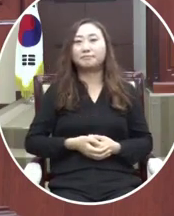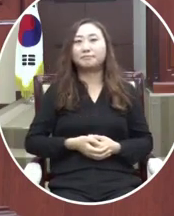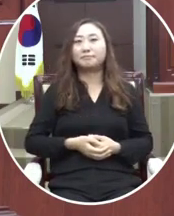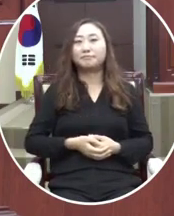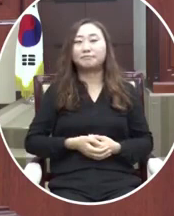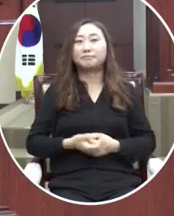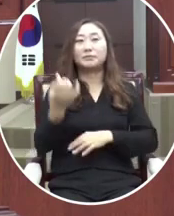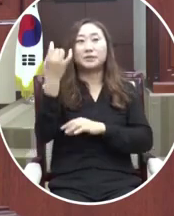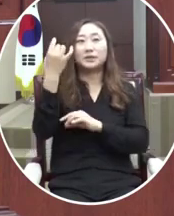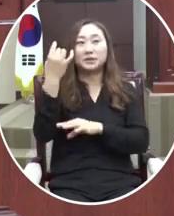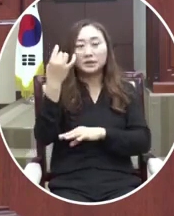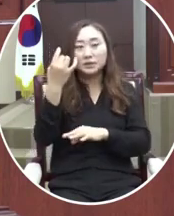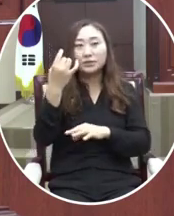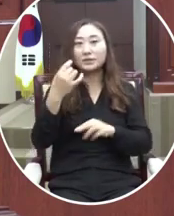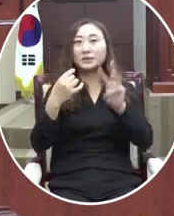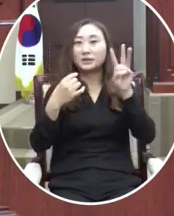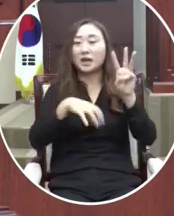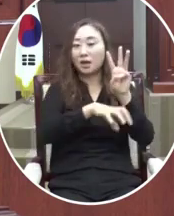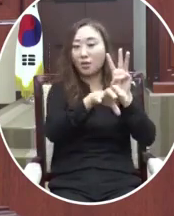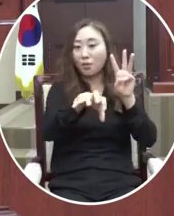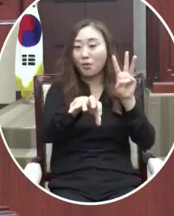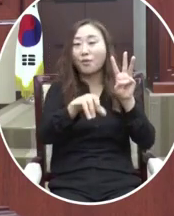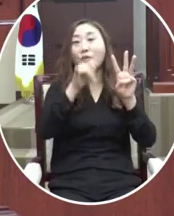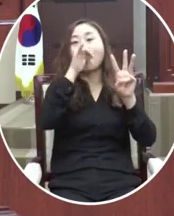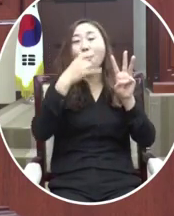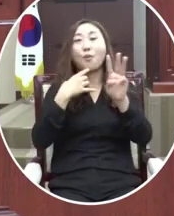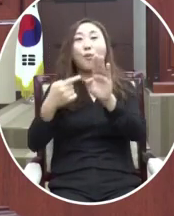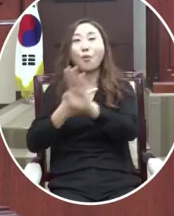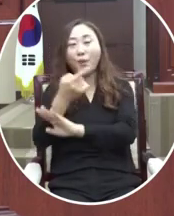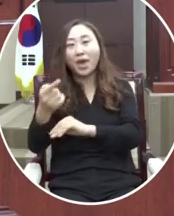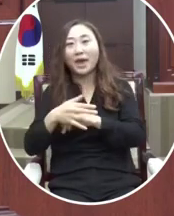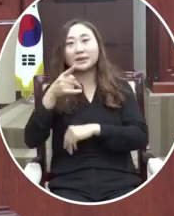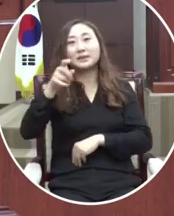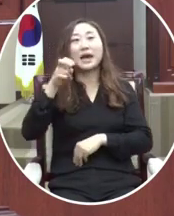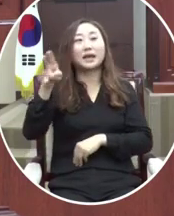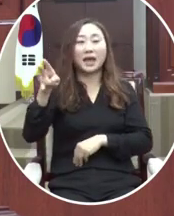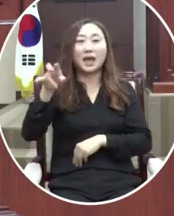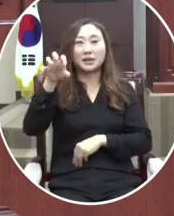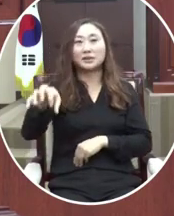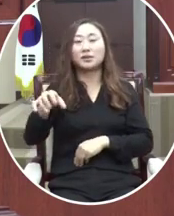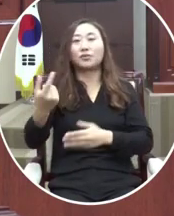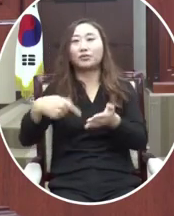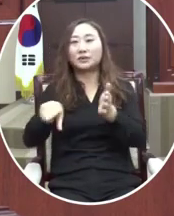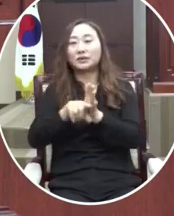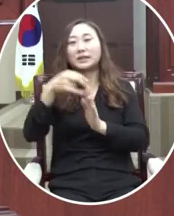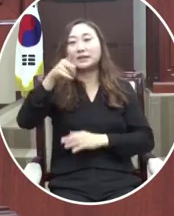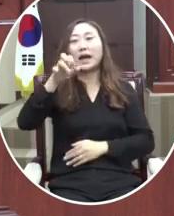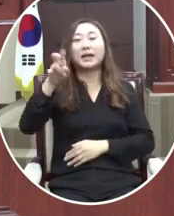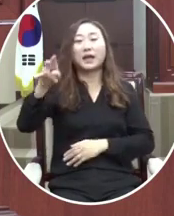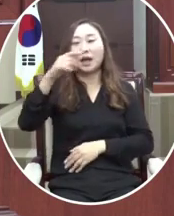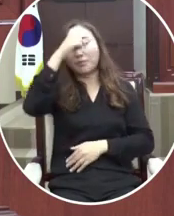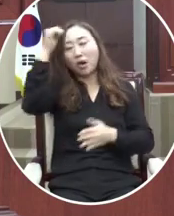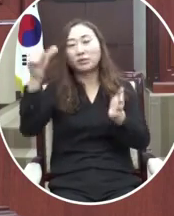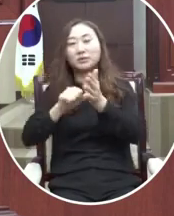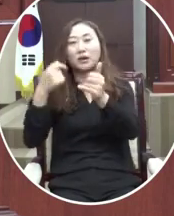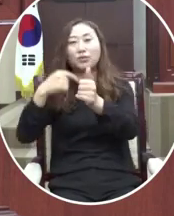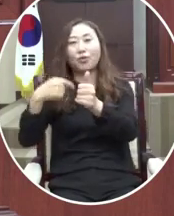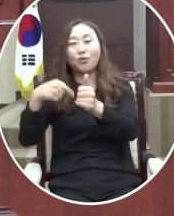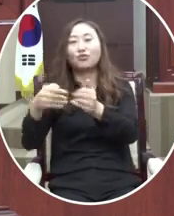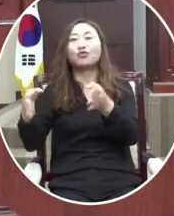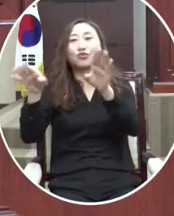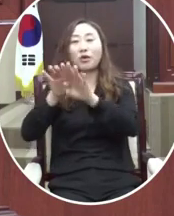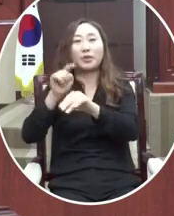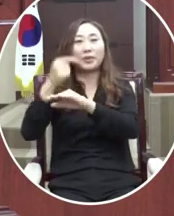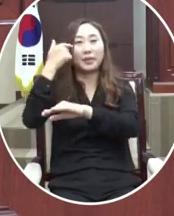있습니다이 기존 세계 서후 평생 교육원에 더해 상계 북부권역 주민들을 위해 상계 평생 교육원 조성을